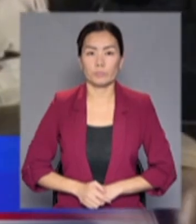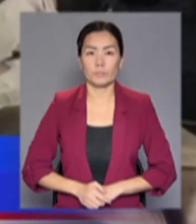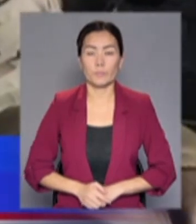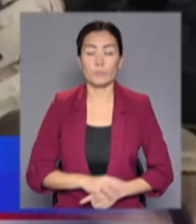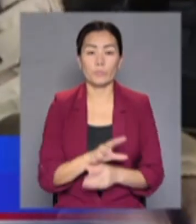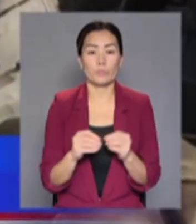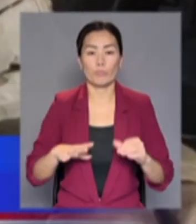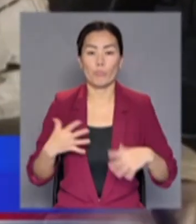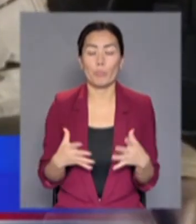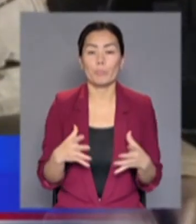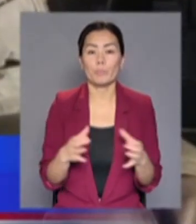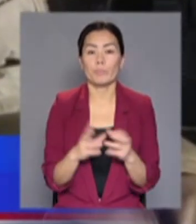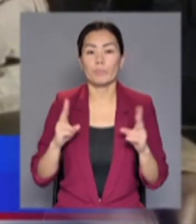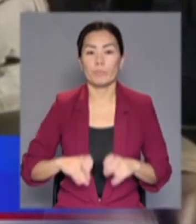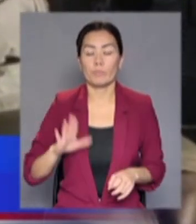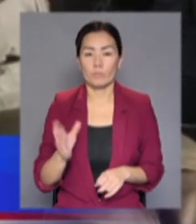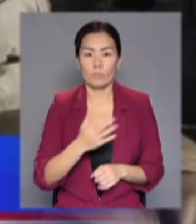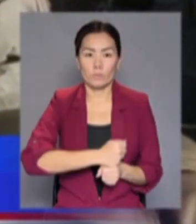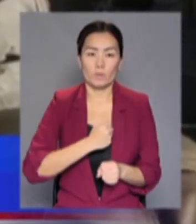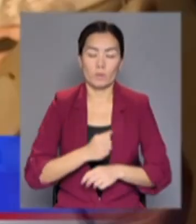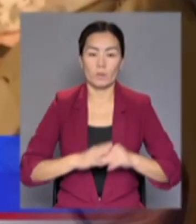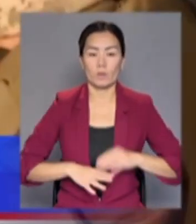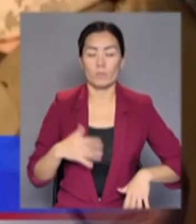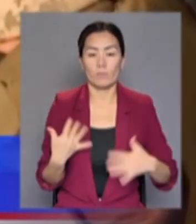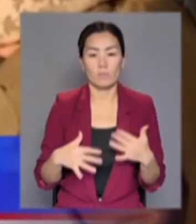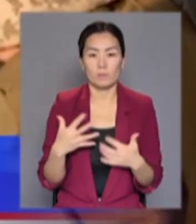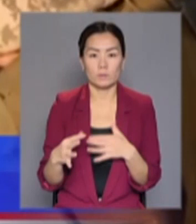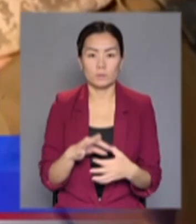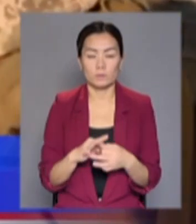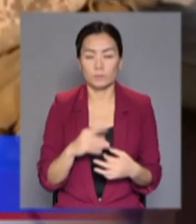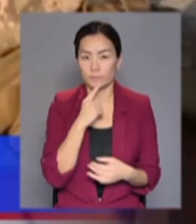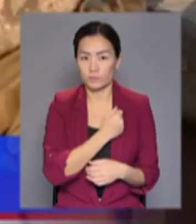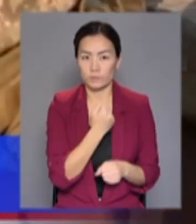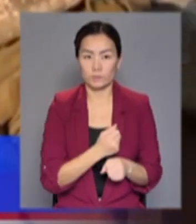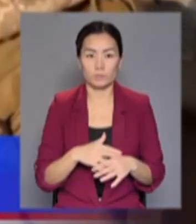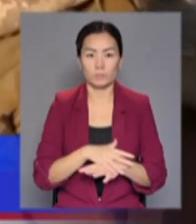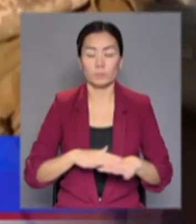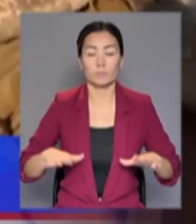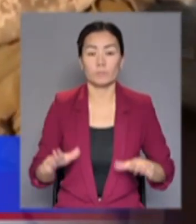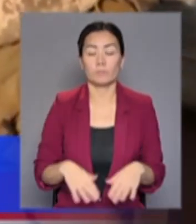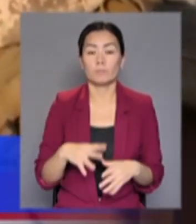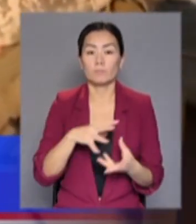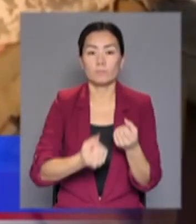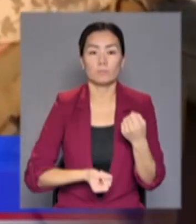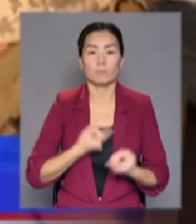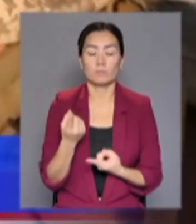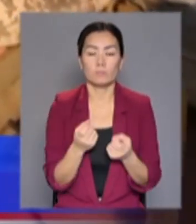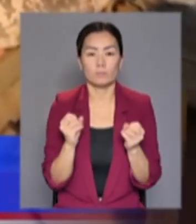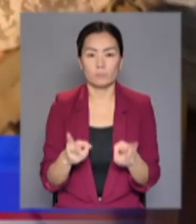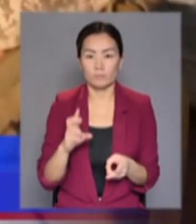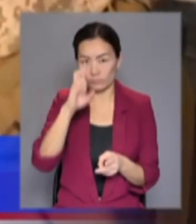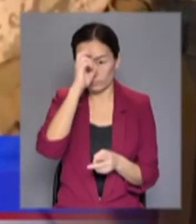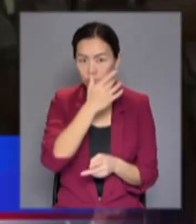В процессе подготовки роты предусматривается оперативное и слаженное взаимодействие военных с населенными пунктами при возникновении